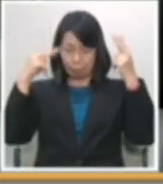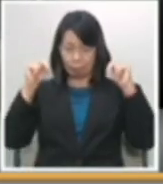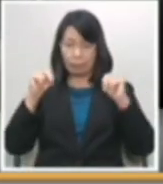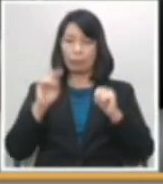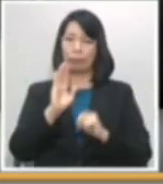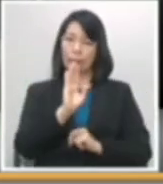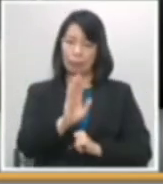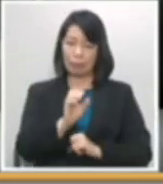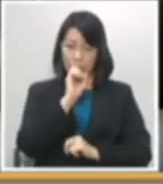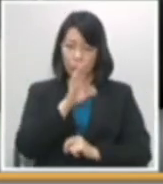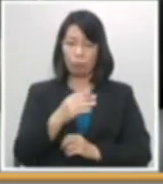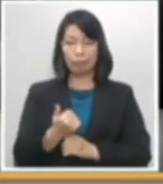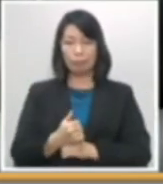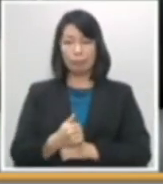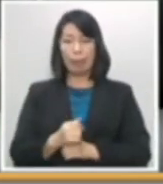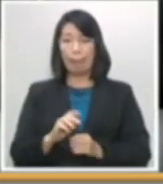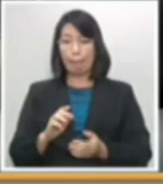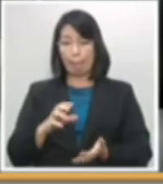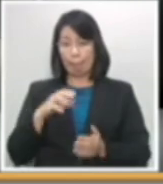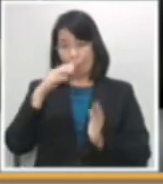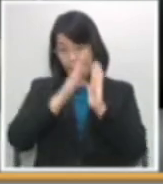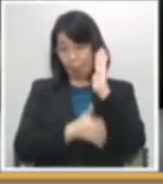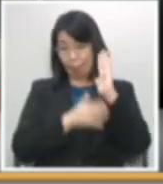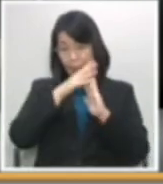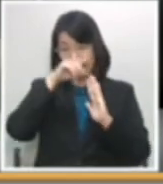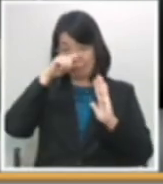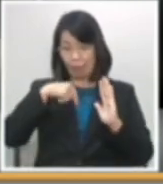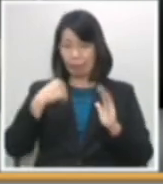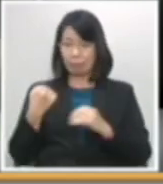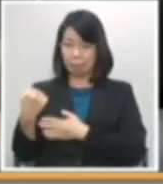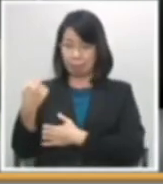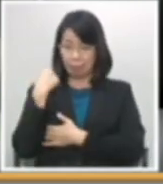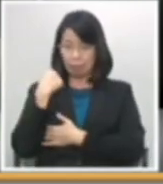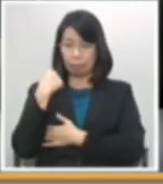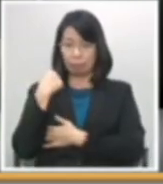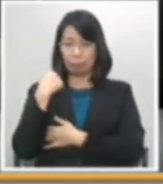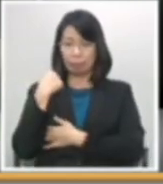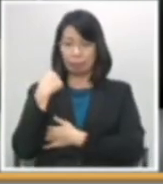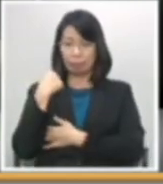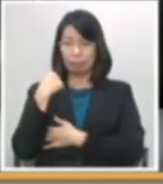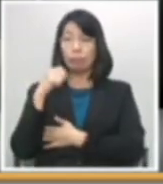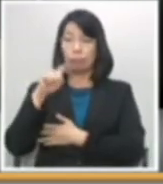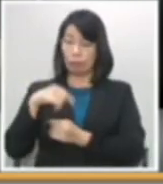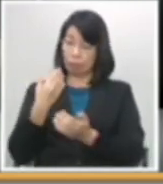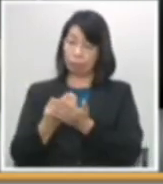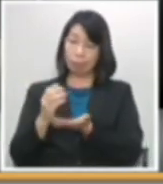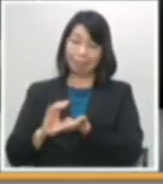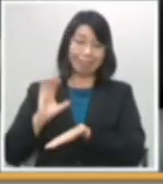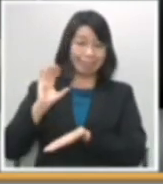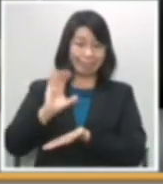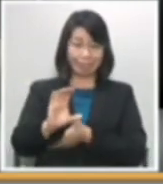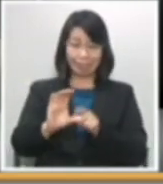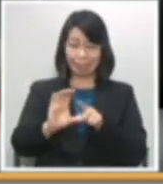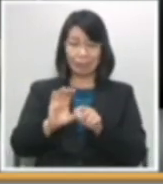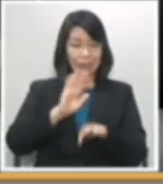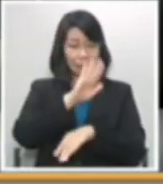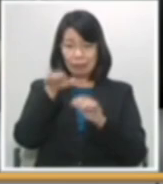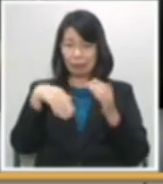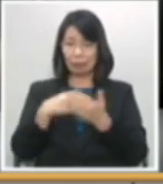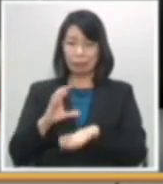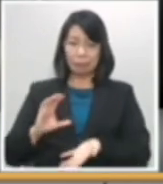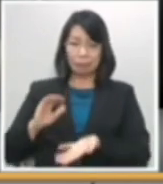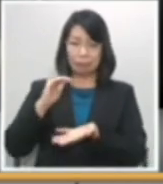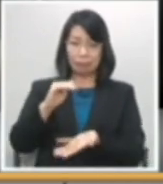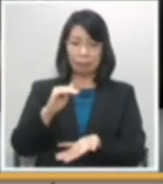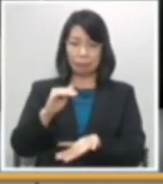ศลุกยุคนี้ก็ใส่ไปเยอะงบประมาณทั้งหมดที่ใส่เนี่ยผมเห็นเขียนแต่เรื่อง